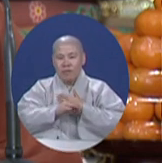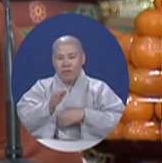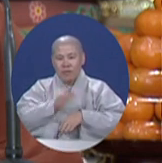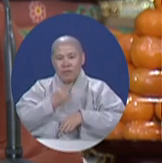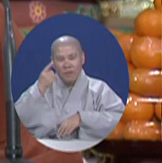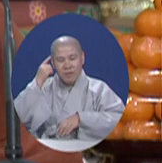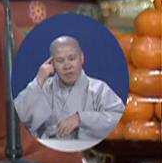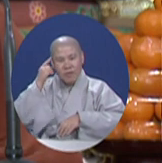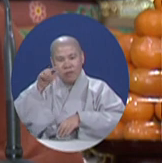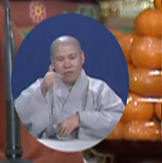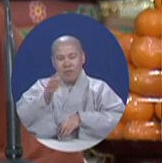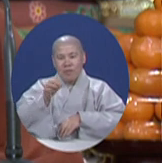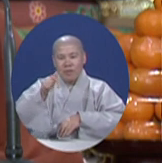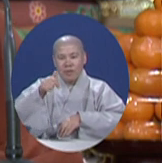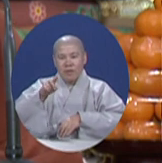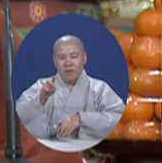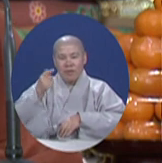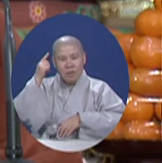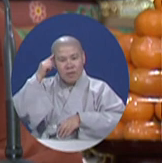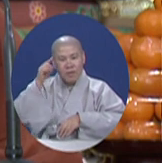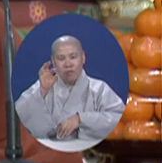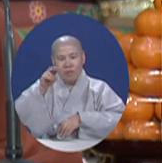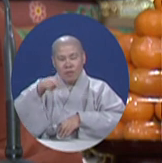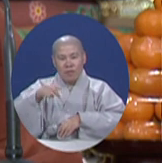들었다 그러면 유견이고 소용없어요.